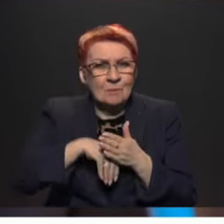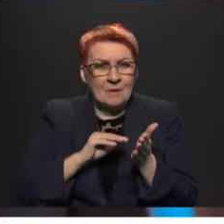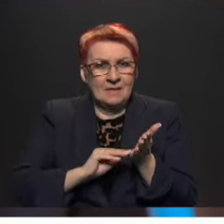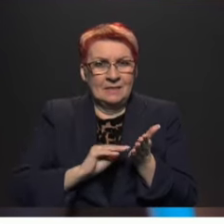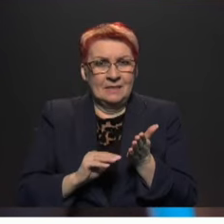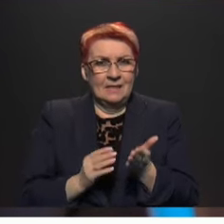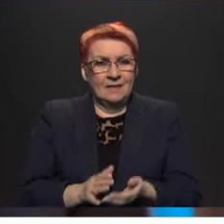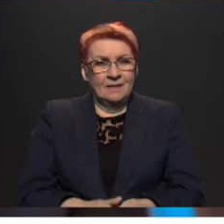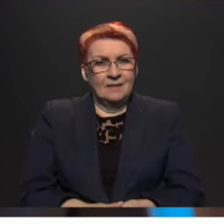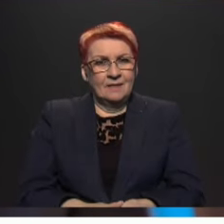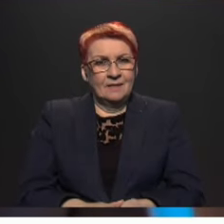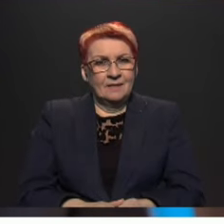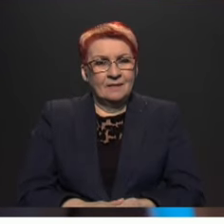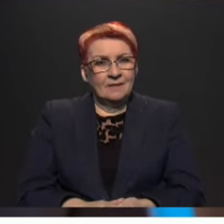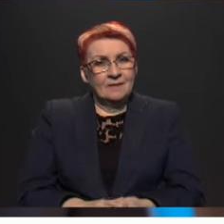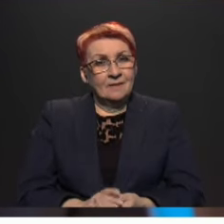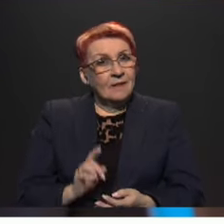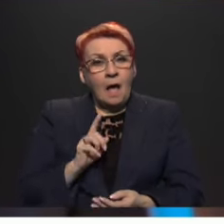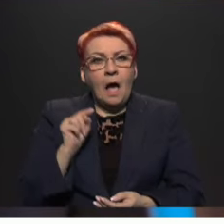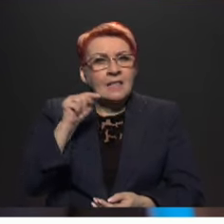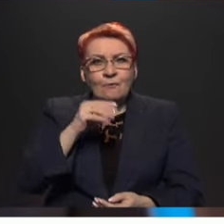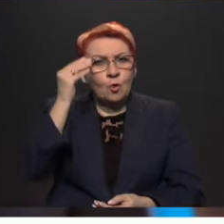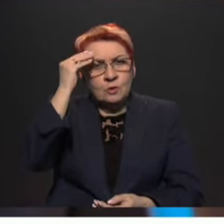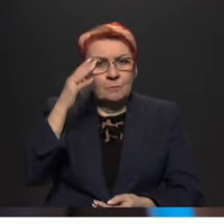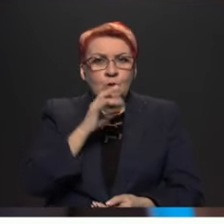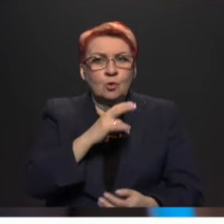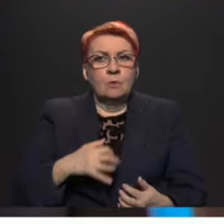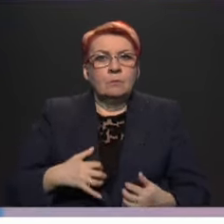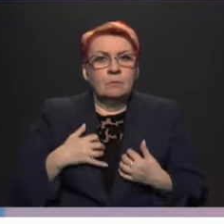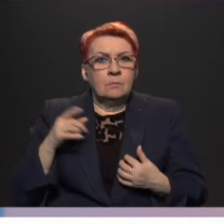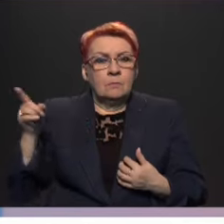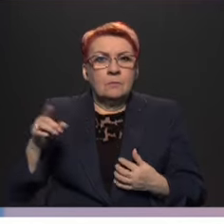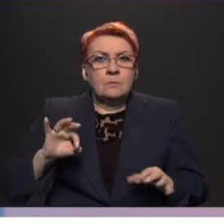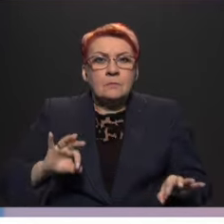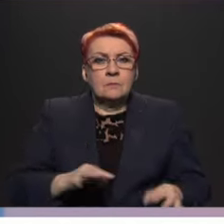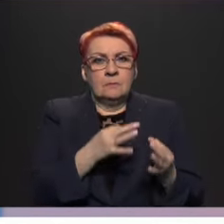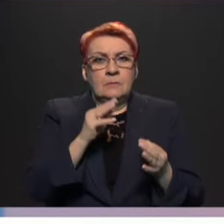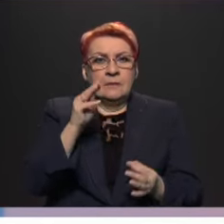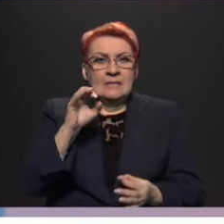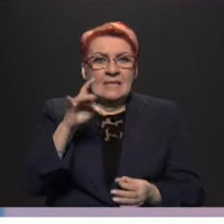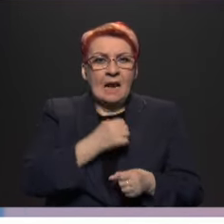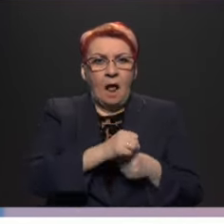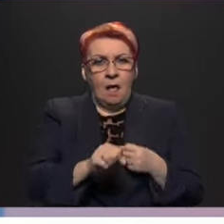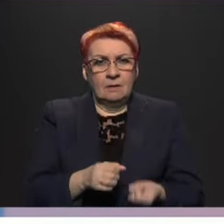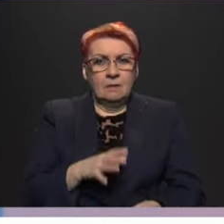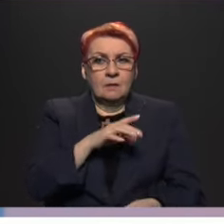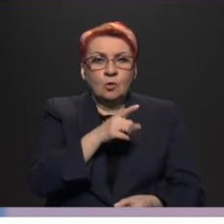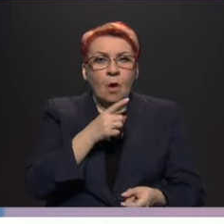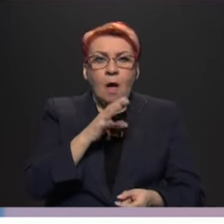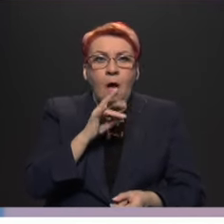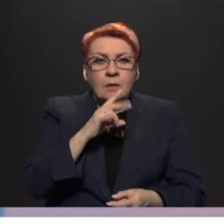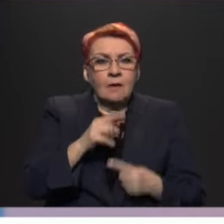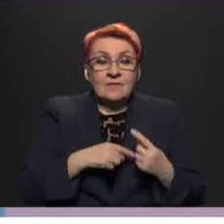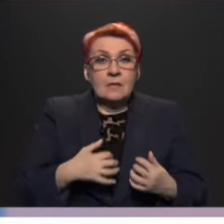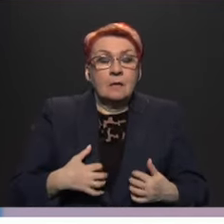подходит слово. И, а не в том смысле, что он становится тираном, и она должна все время находиться в каком-то страхе,